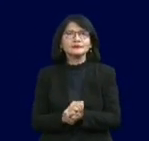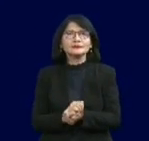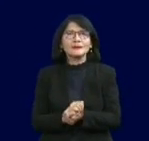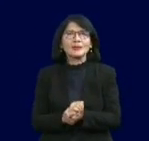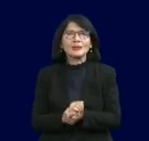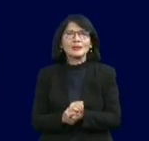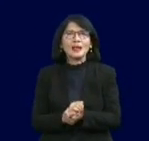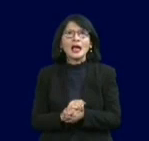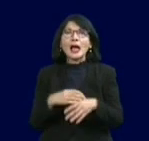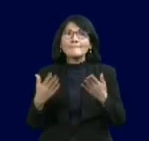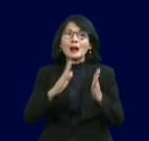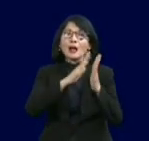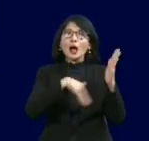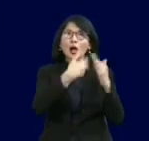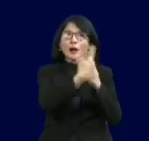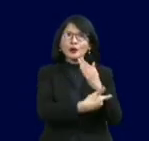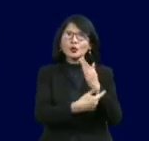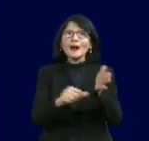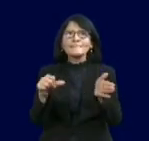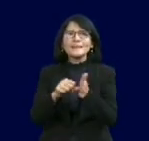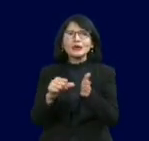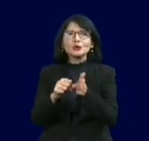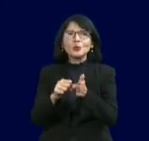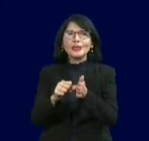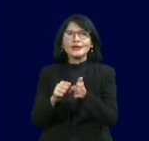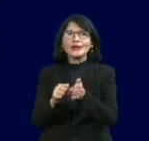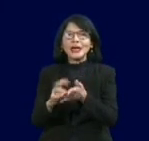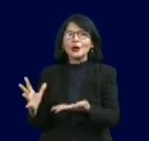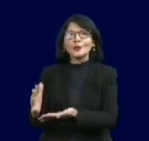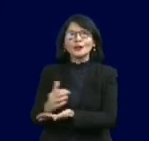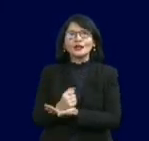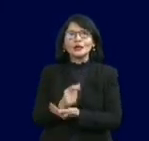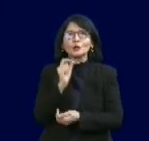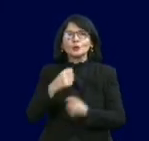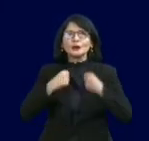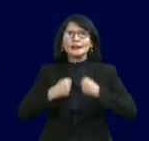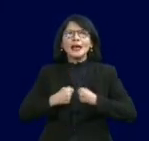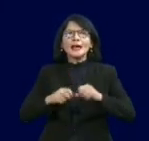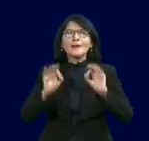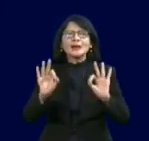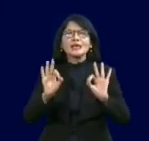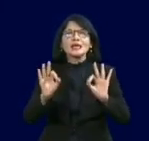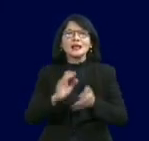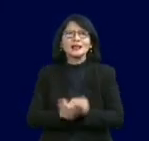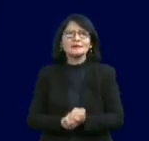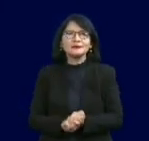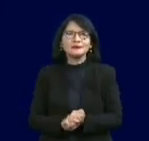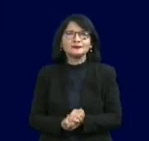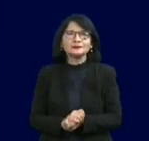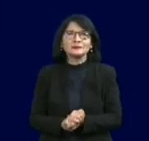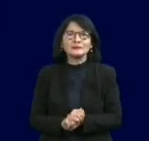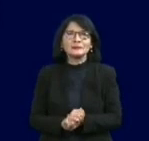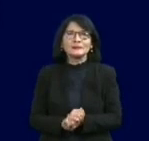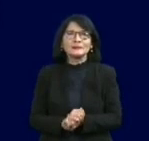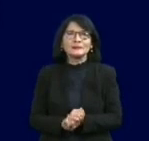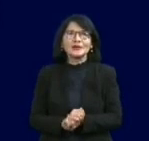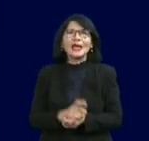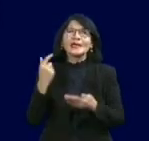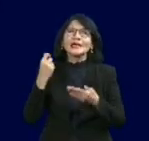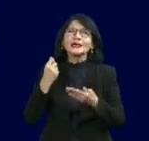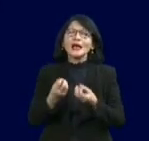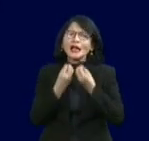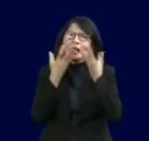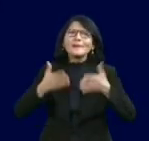apa saja program bantuan subsidi upah bagi pendidik dan tenaga pendidikan. Jadi ini sangat kabar yang